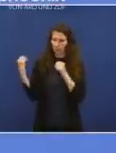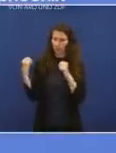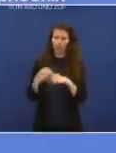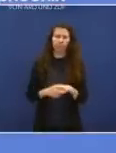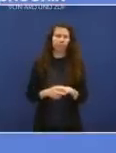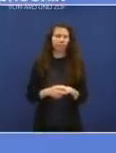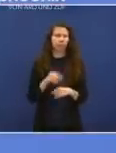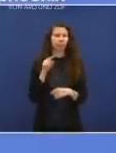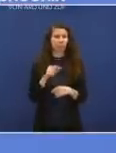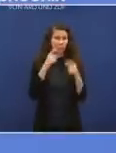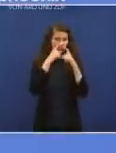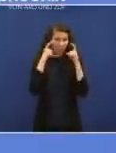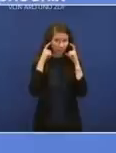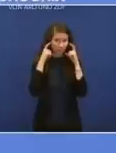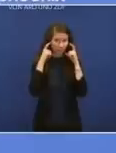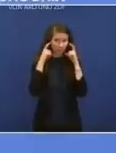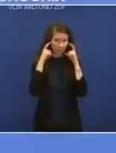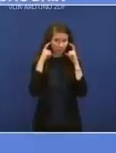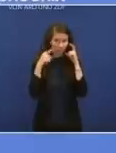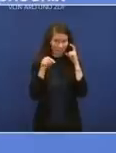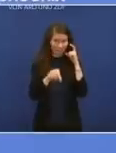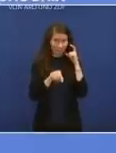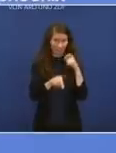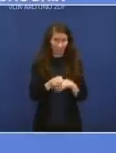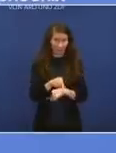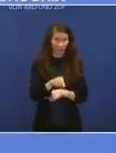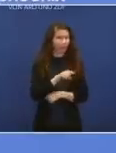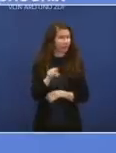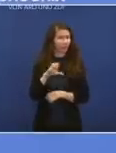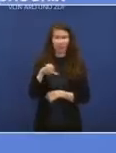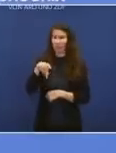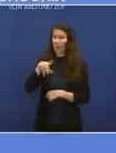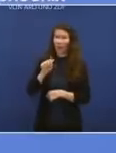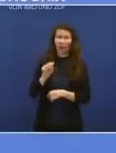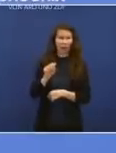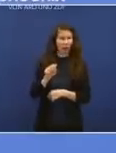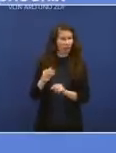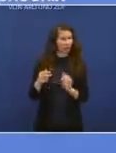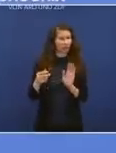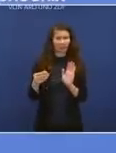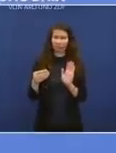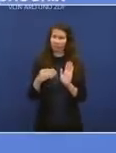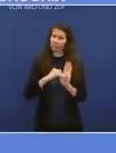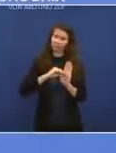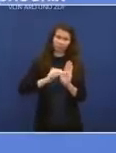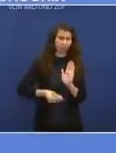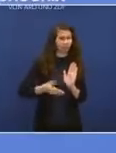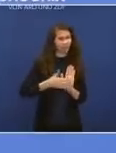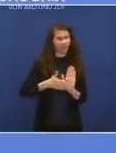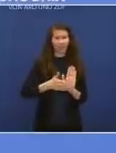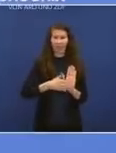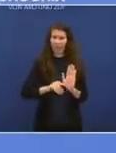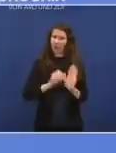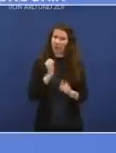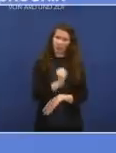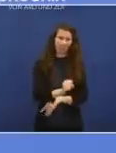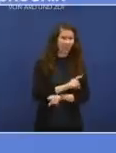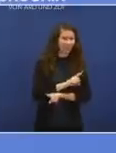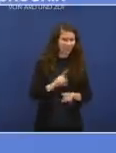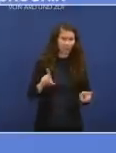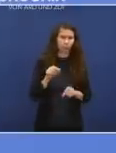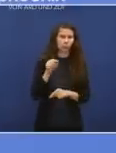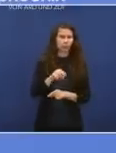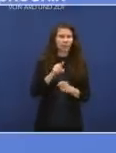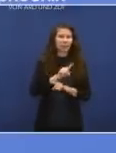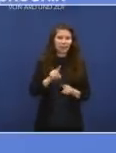Masken tragen nicht das, wenn Sie so wollen, CPA-Siegel. Sie sind nicht darauf getestet.